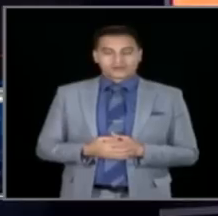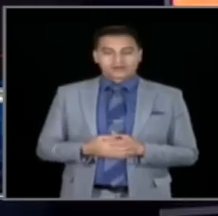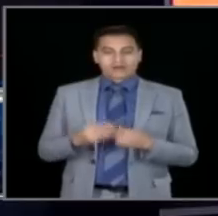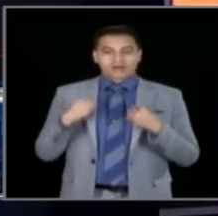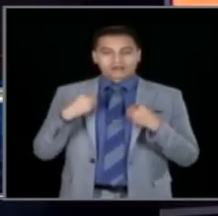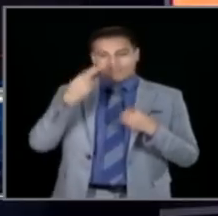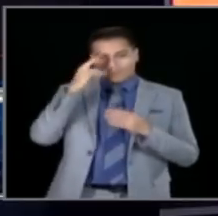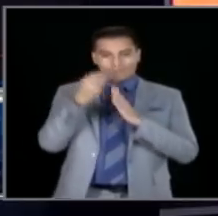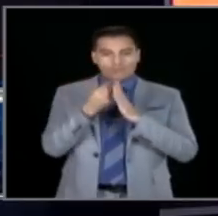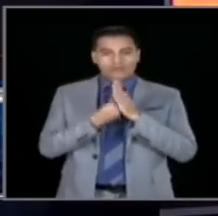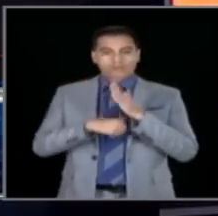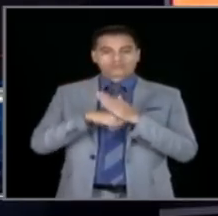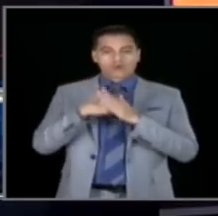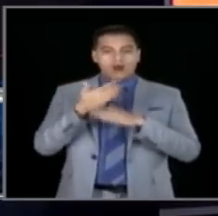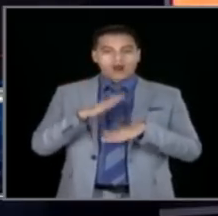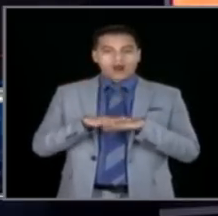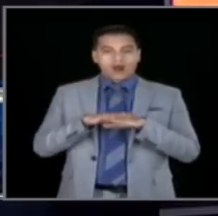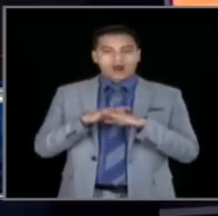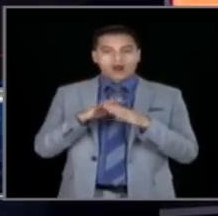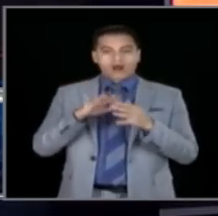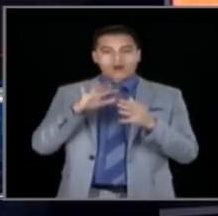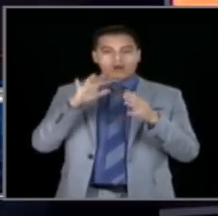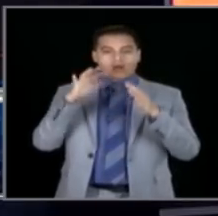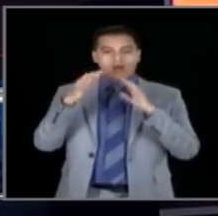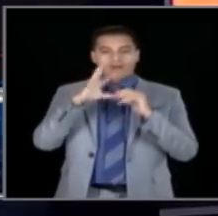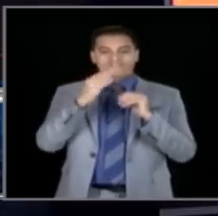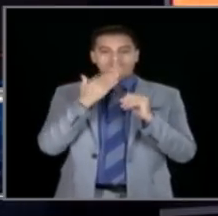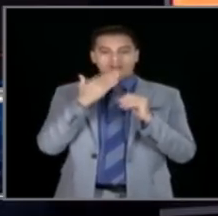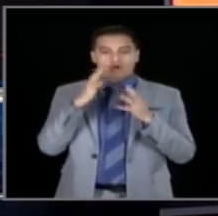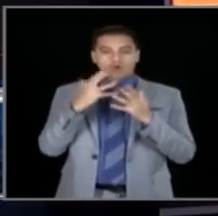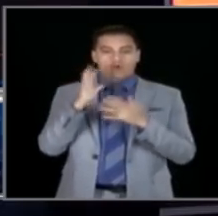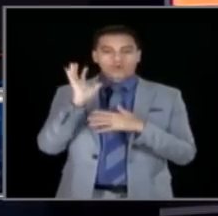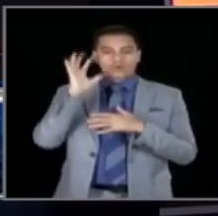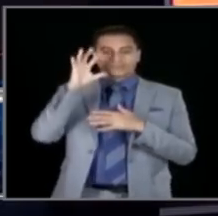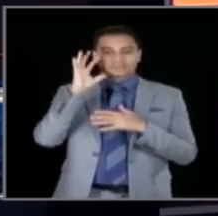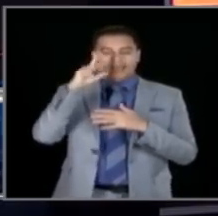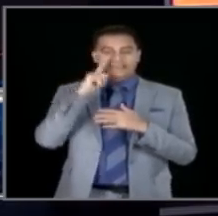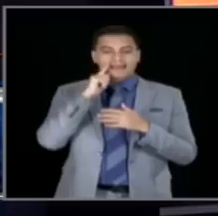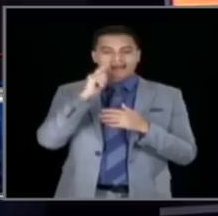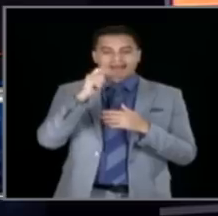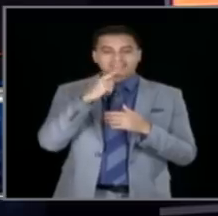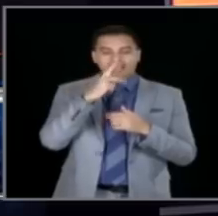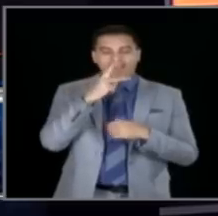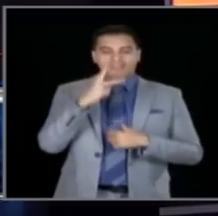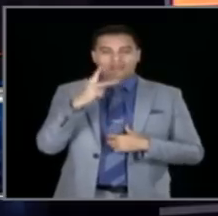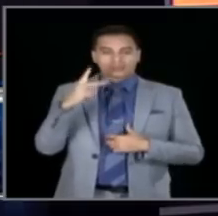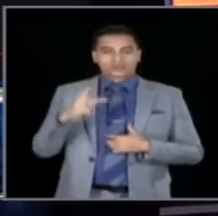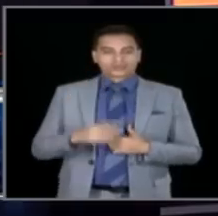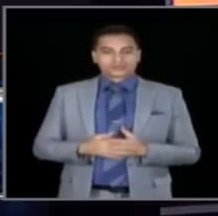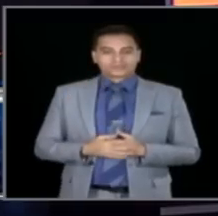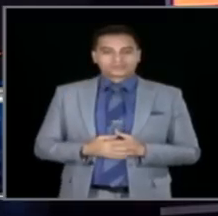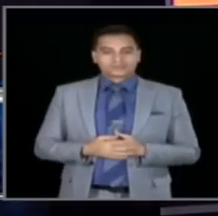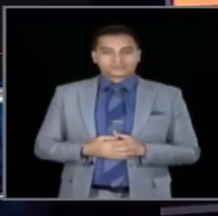رياضة، ما هو المنتخب الفائز ببطولة أمم إفريقيا لكرة اليد رجال